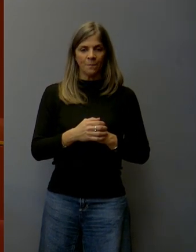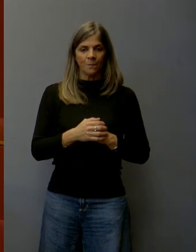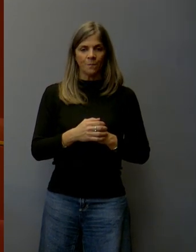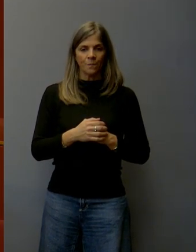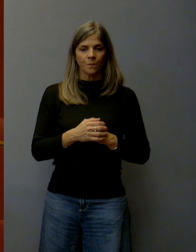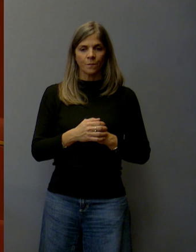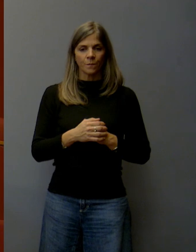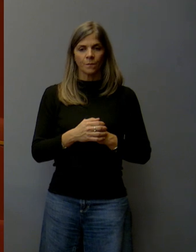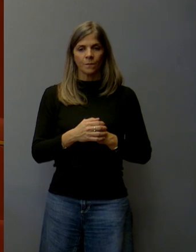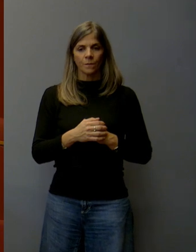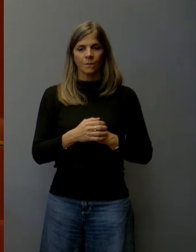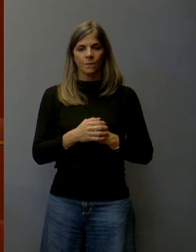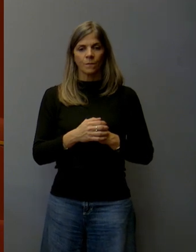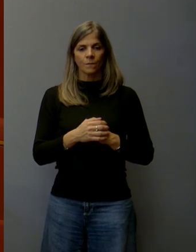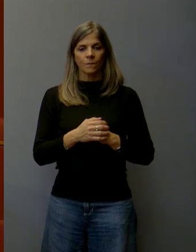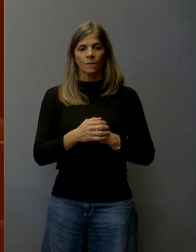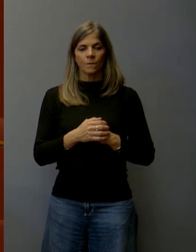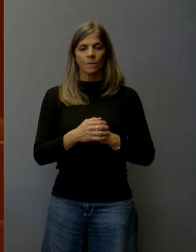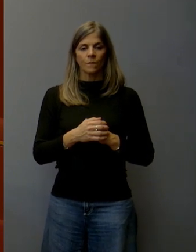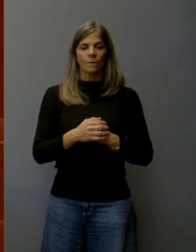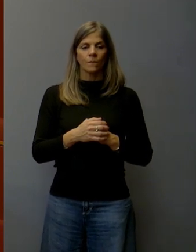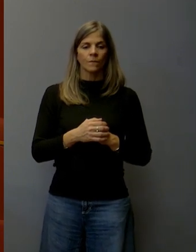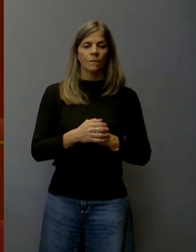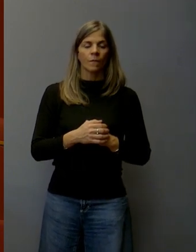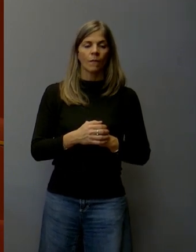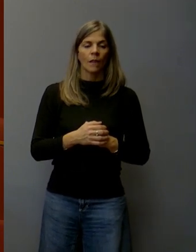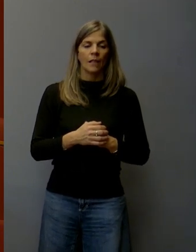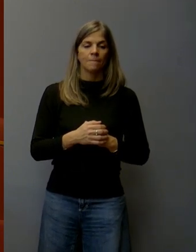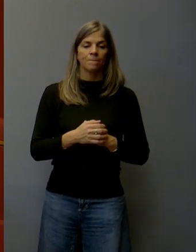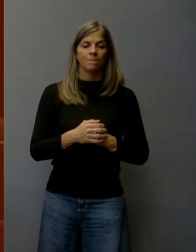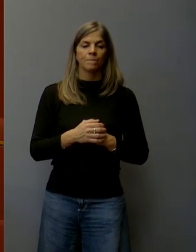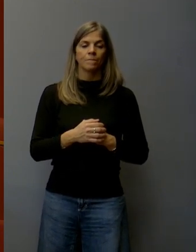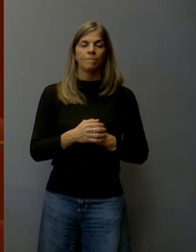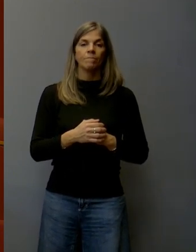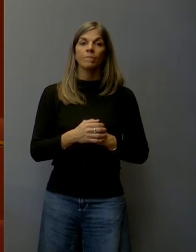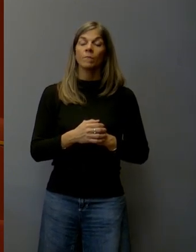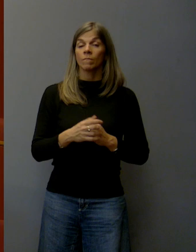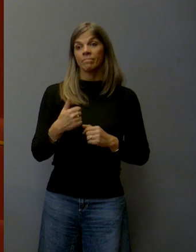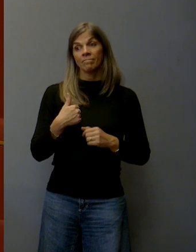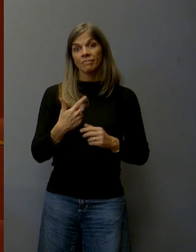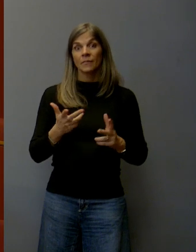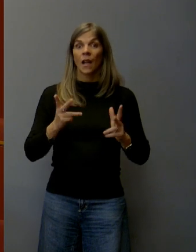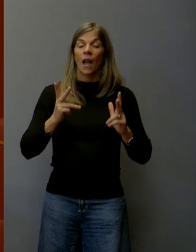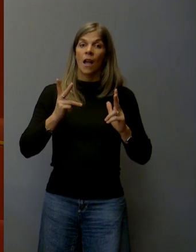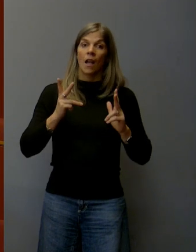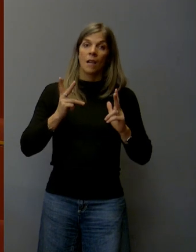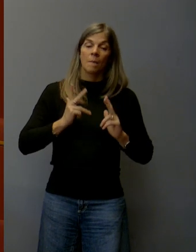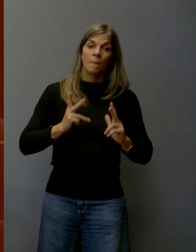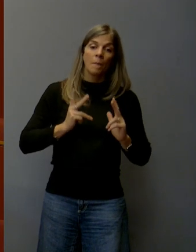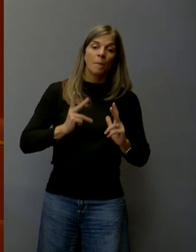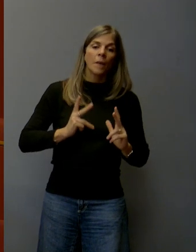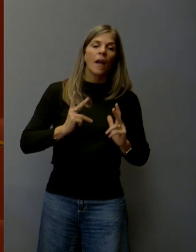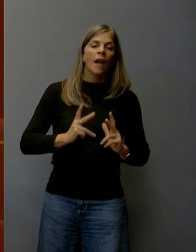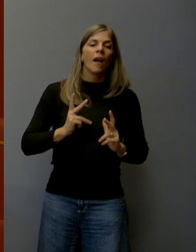lo spirito con cui questi ordini del giorno sono stati sono stati redatti che non vengano percepiti